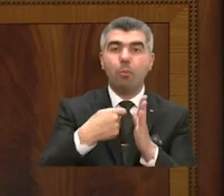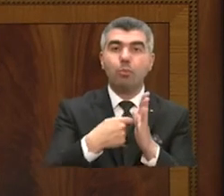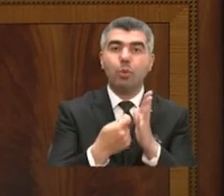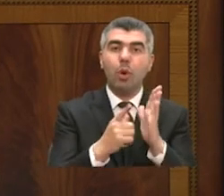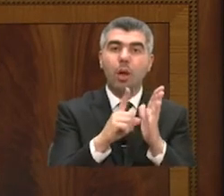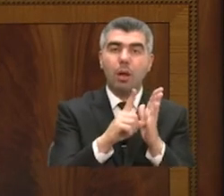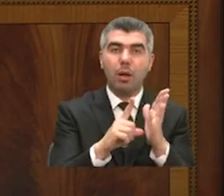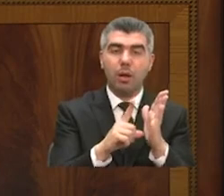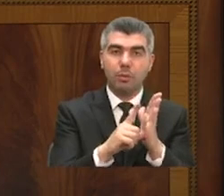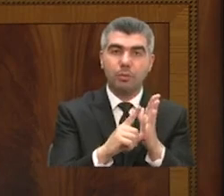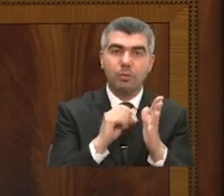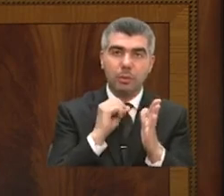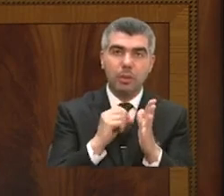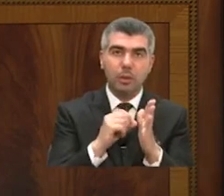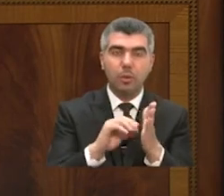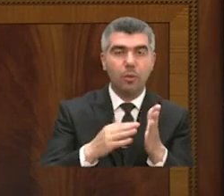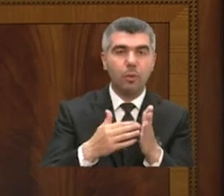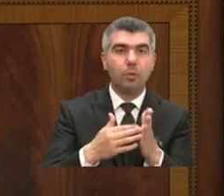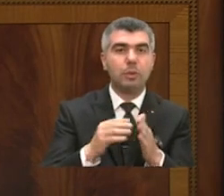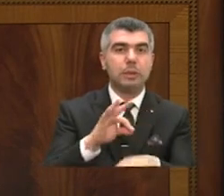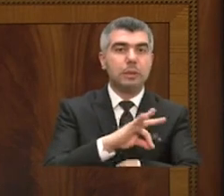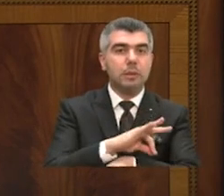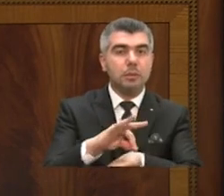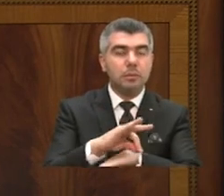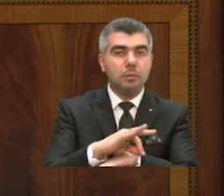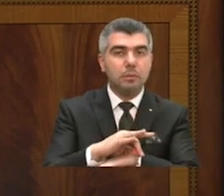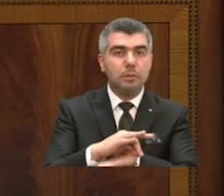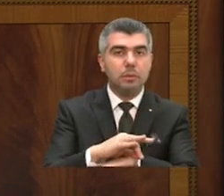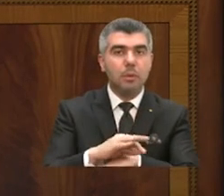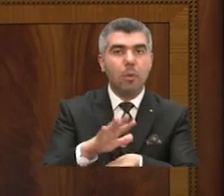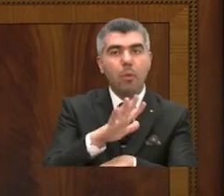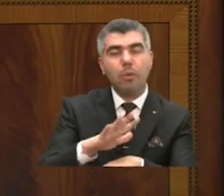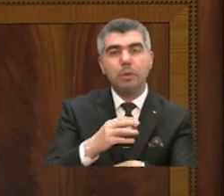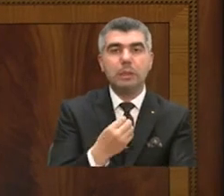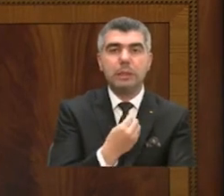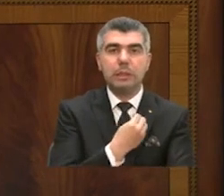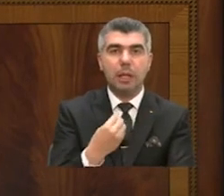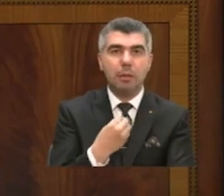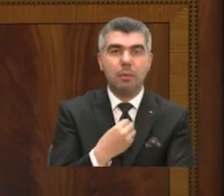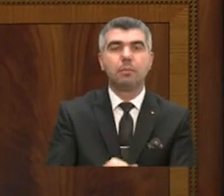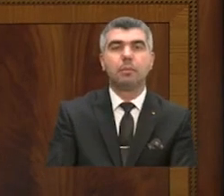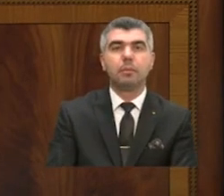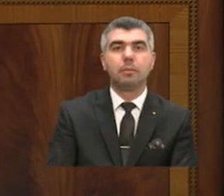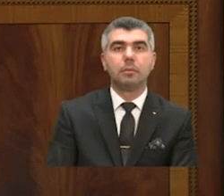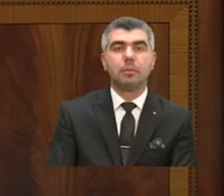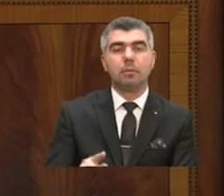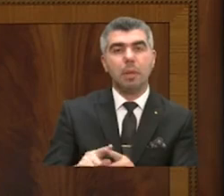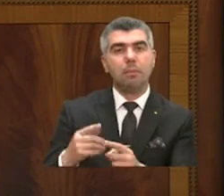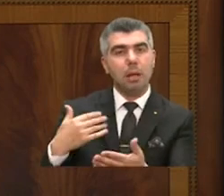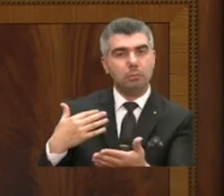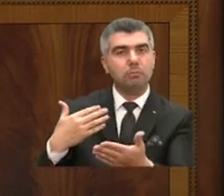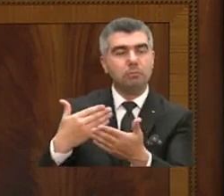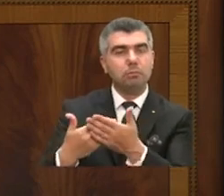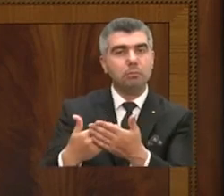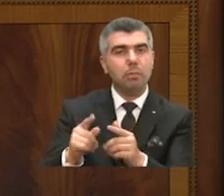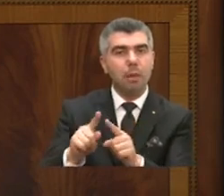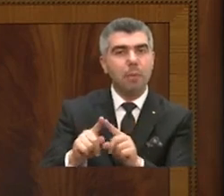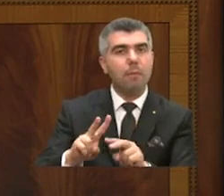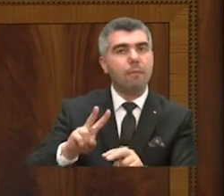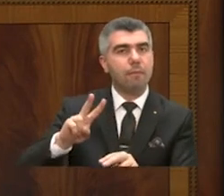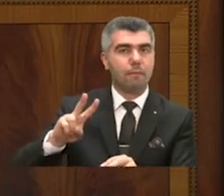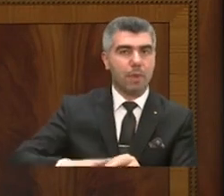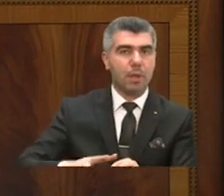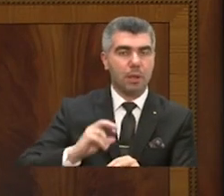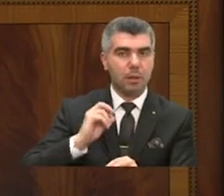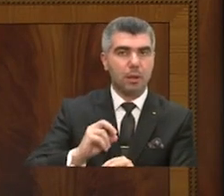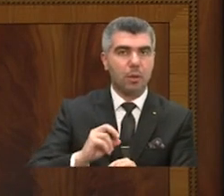الضمانات الأساسية للموارد البشرية بالوظيفة الصحية، الذي شكل التزاما صريحا للأغلبية